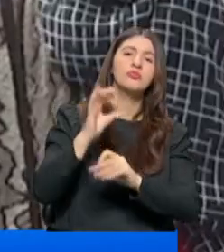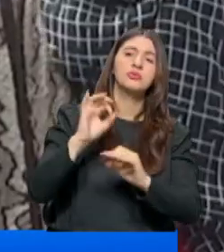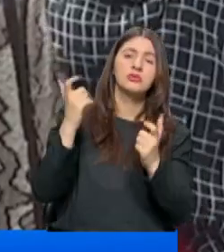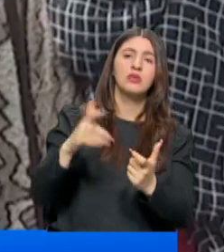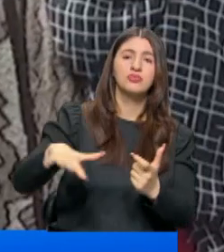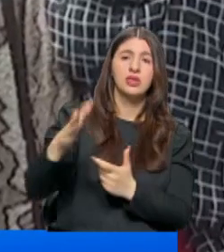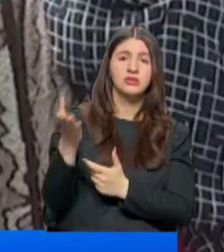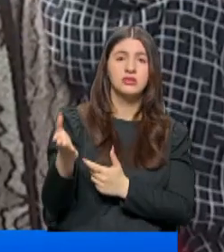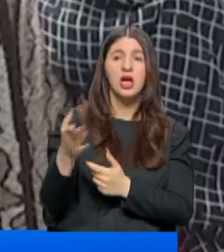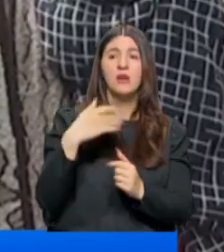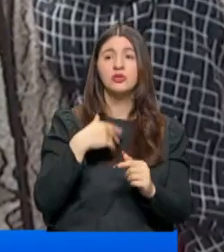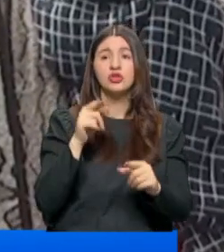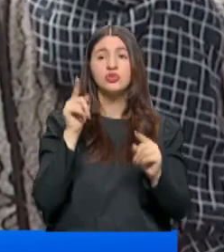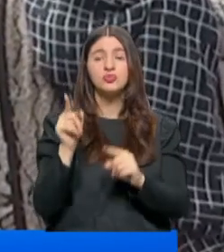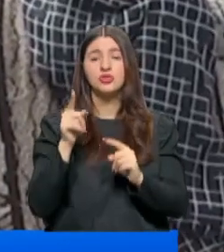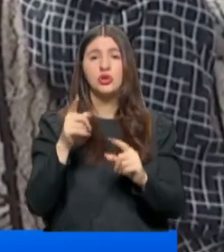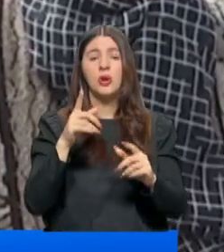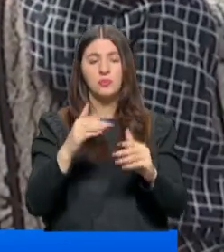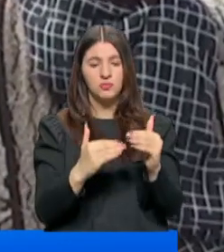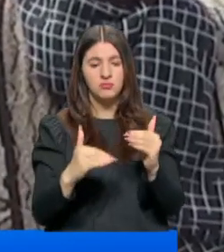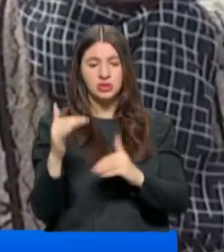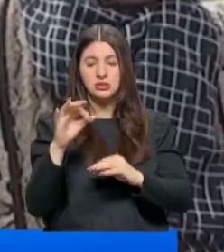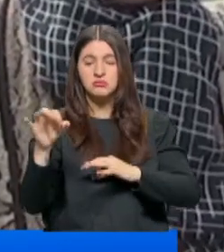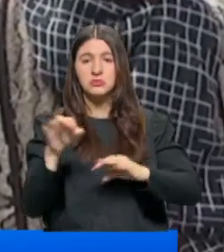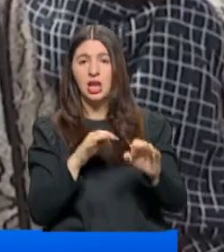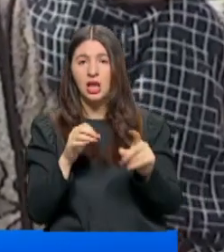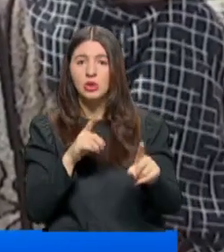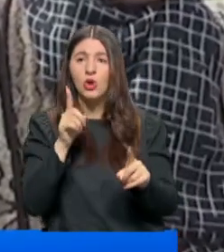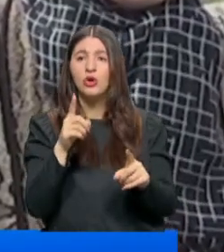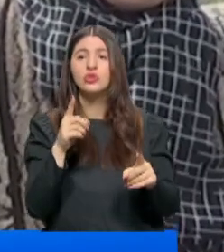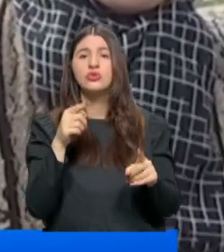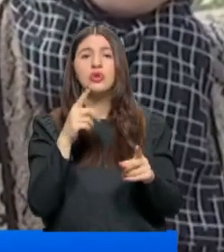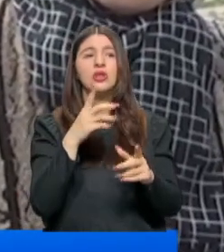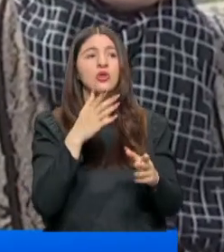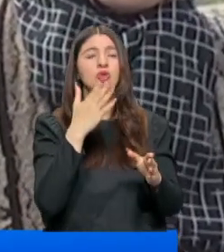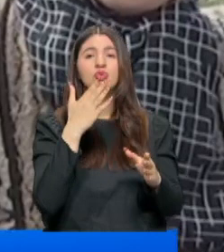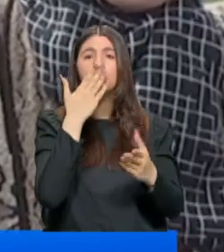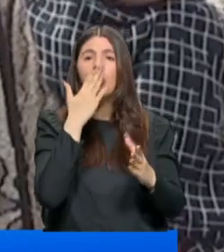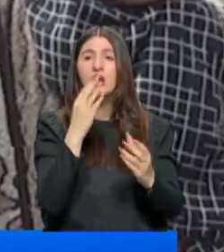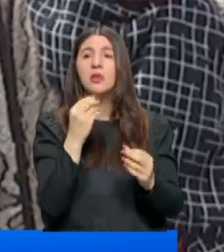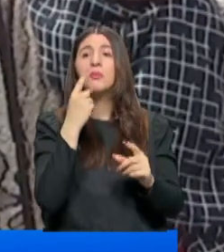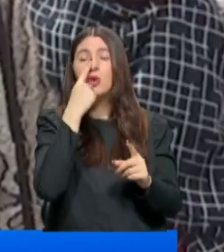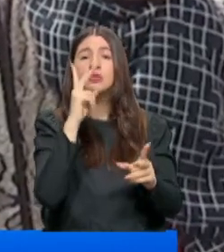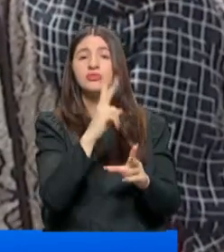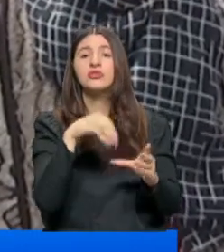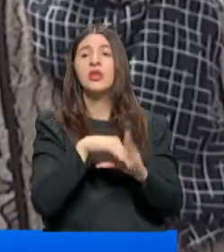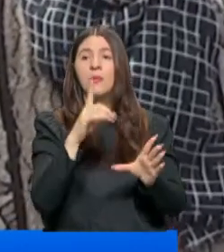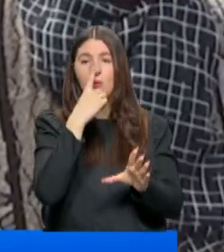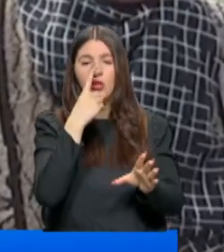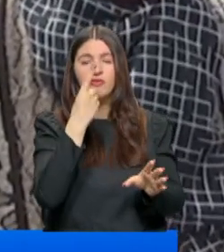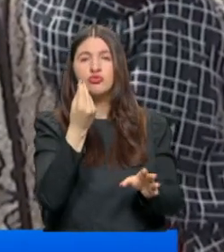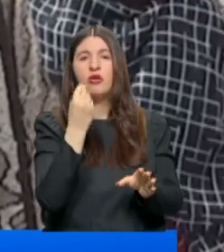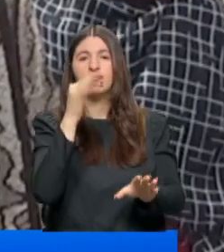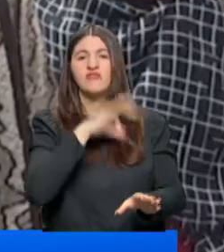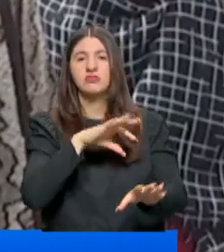burası. Biz bu master planın Bolu için değil, Bolu'nun güzelliklerinden faydalanan,